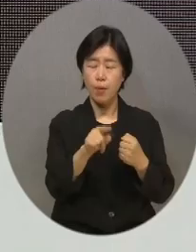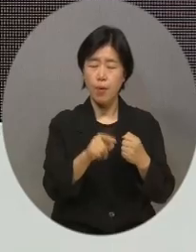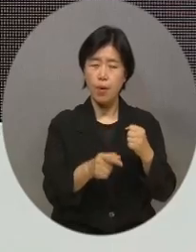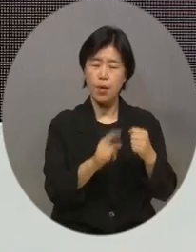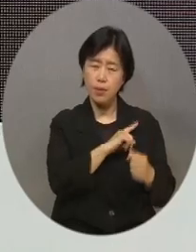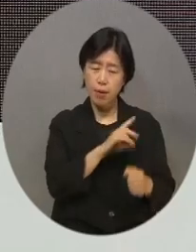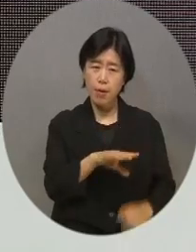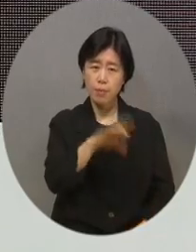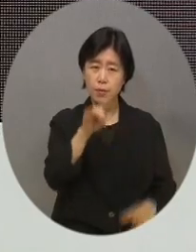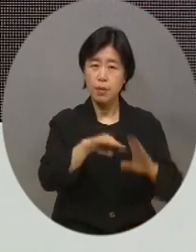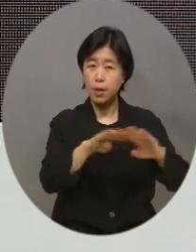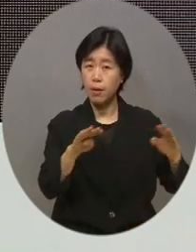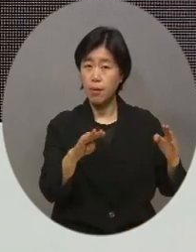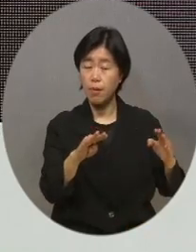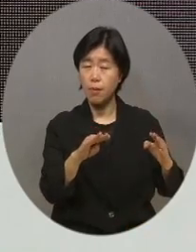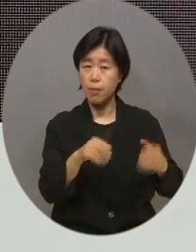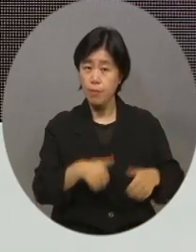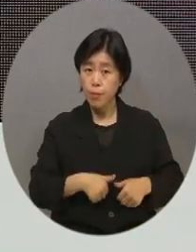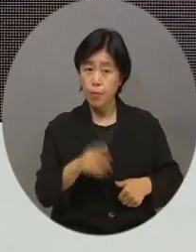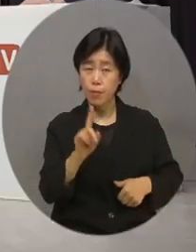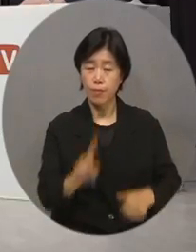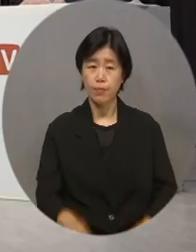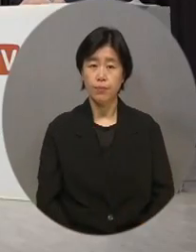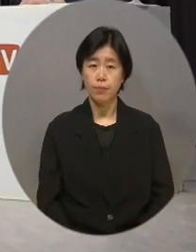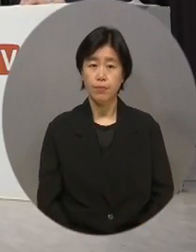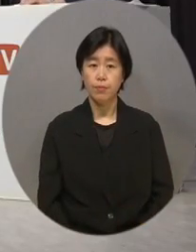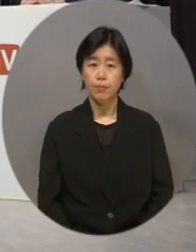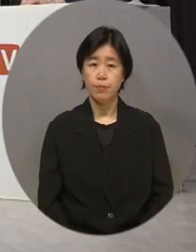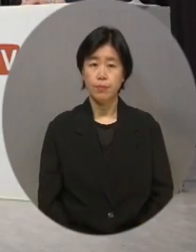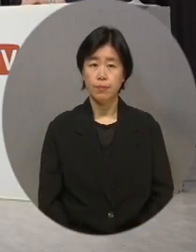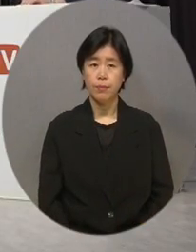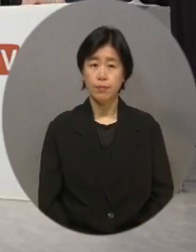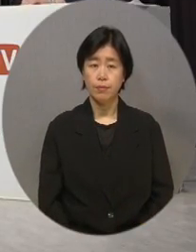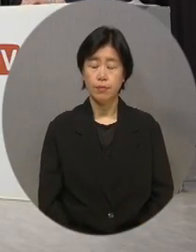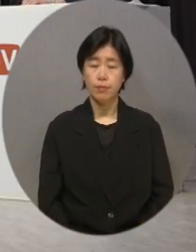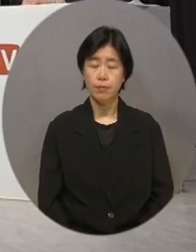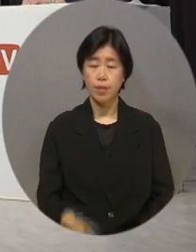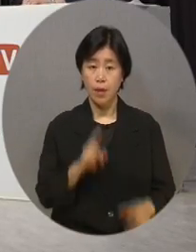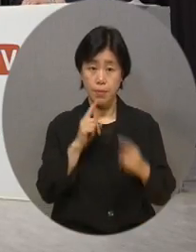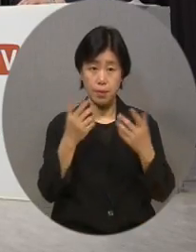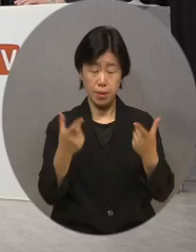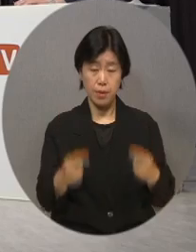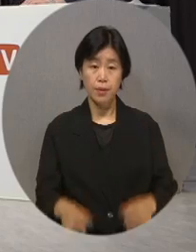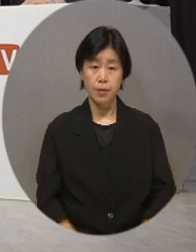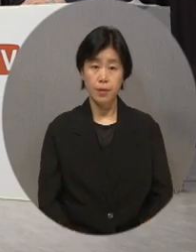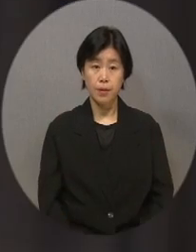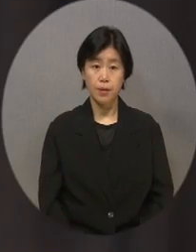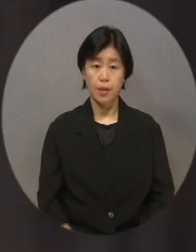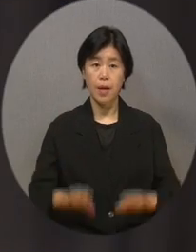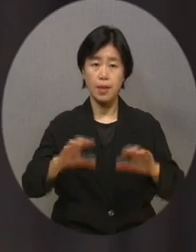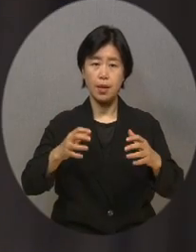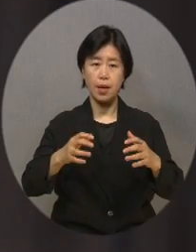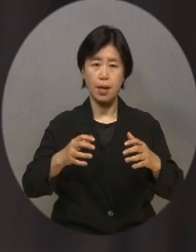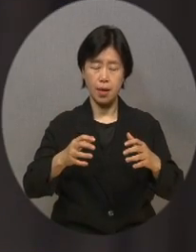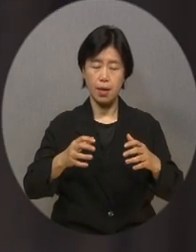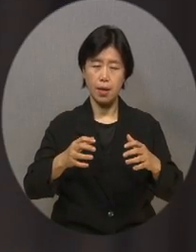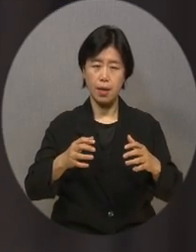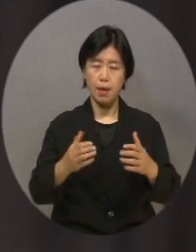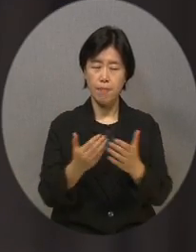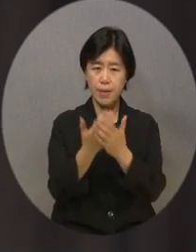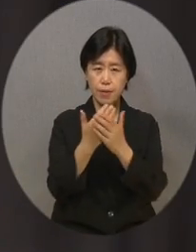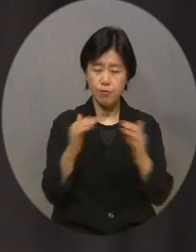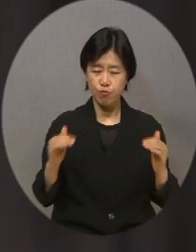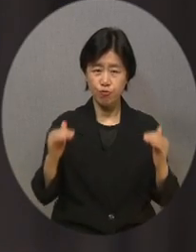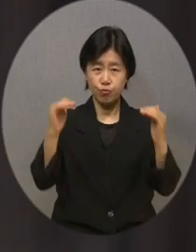거라고 보십니까? 의료 소외 지역은 모두에 말씀드린 것처럼 국가 균형 발전 과정 함께 가야 된다고